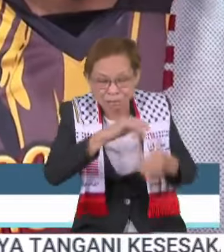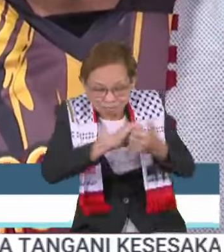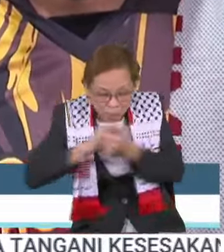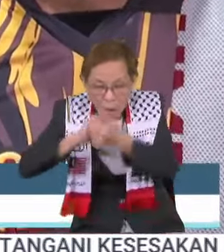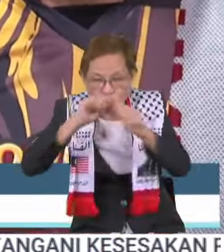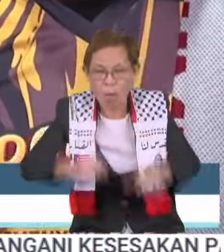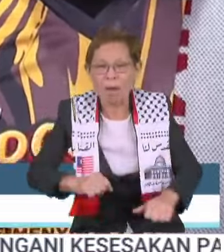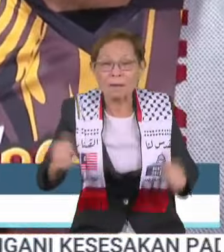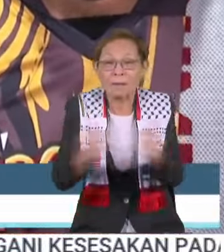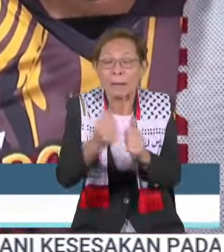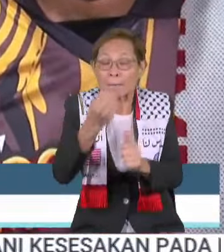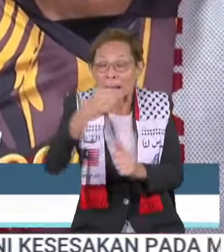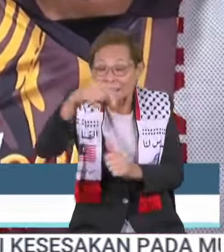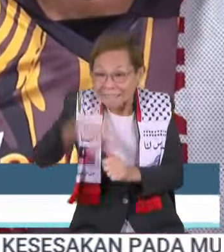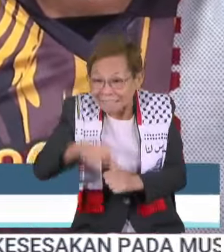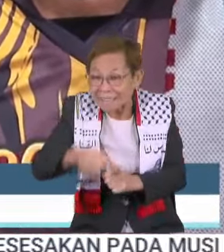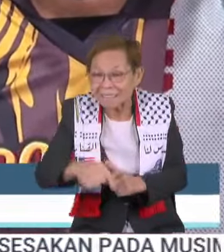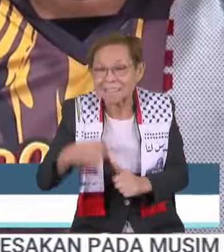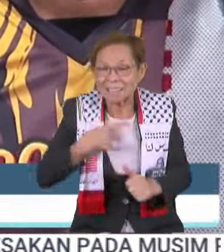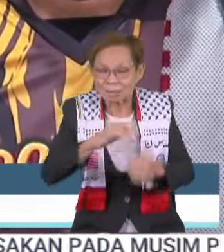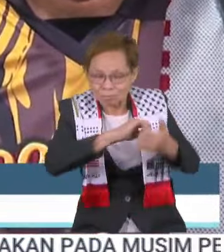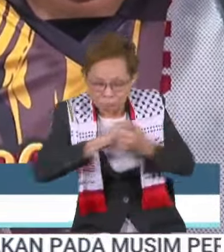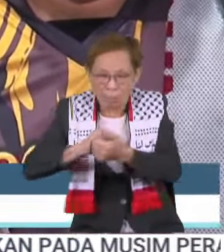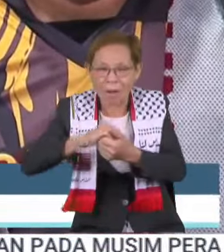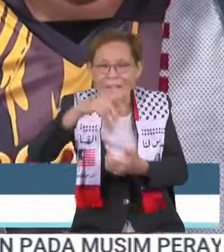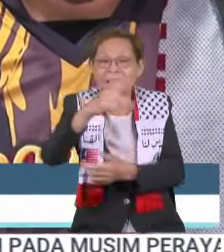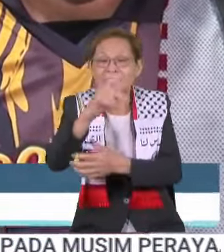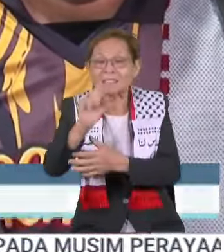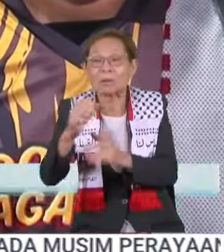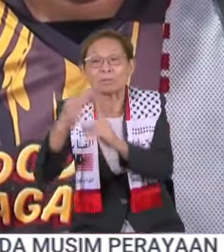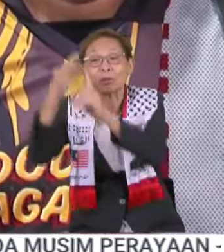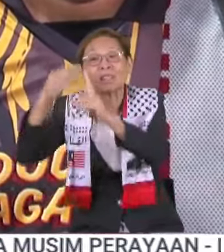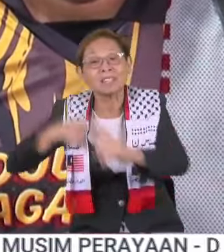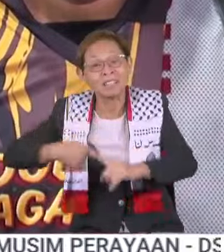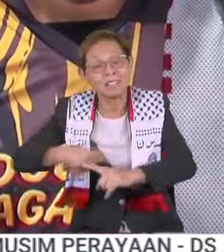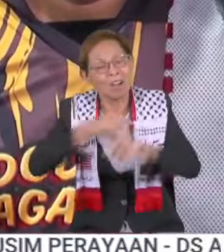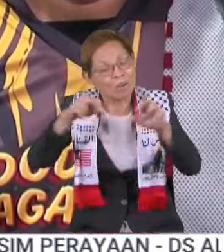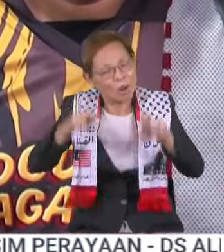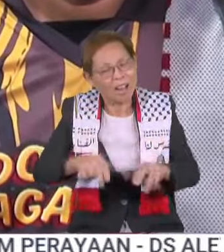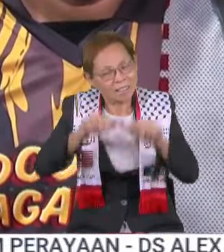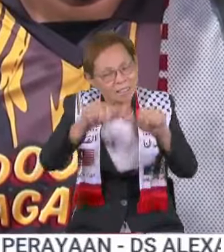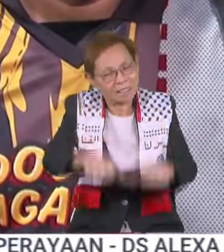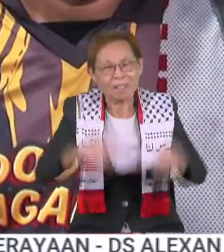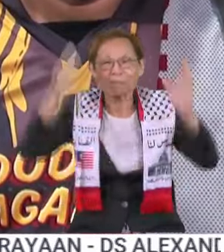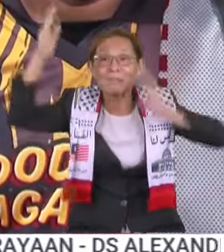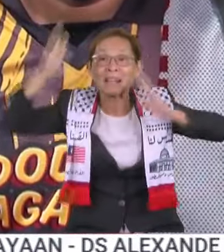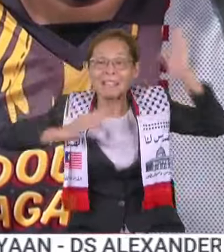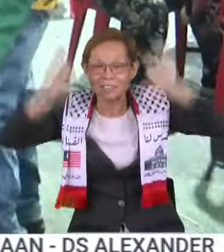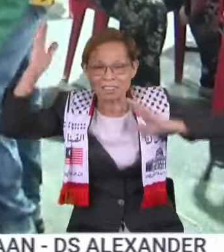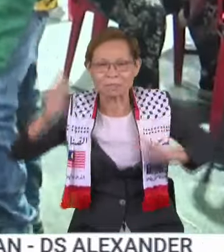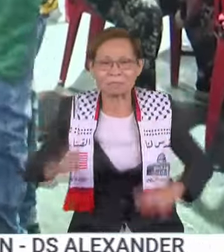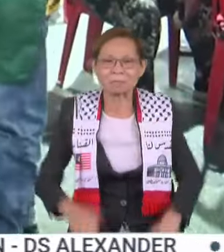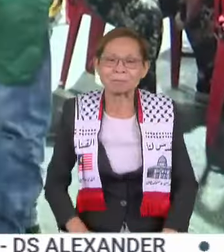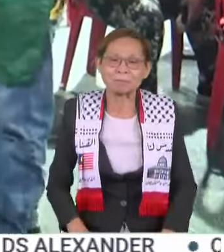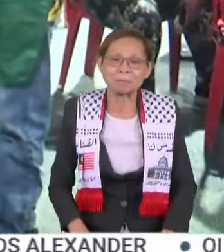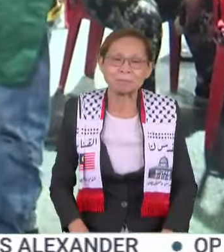bersatu. Dengan makanan ini, kita boleh berpakat. Inilah keistimewaannya kita, rakyat yang tinggal dalam negara kita,